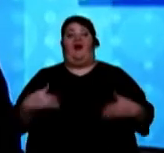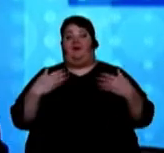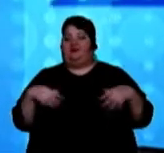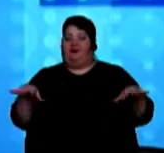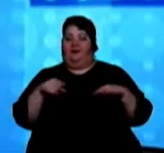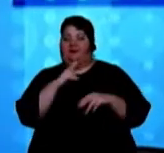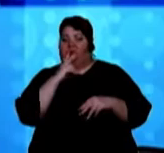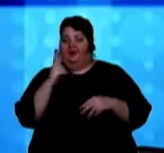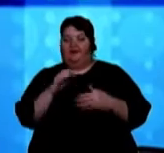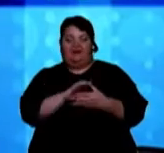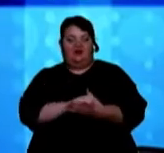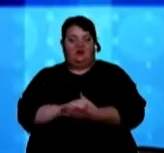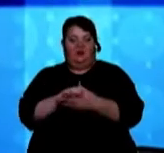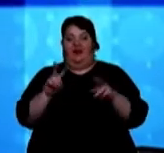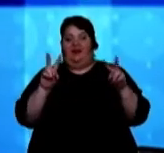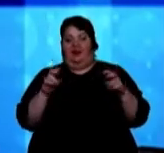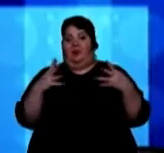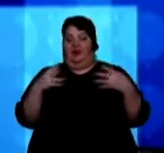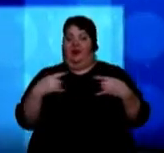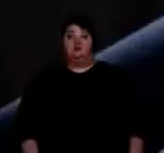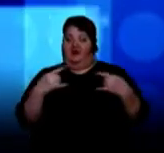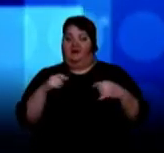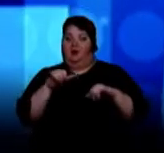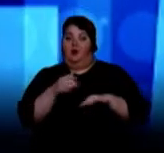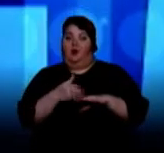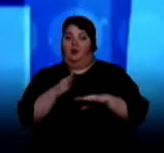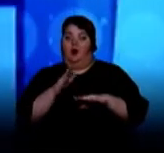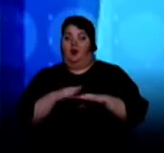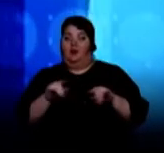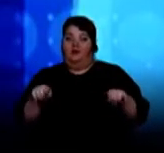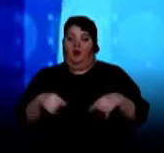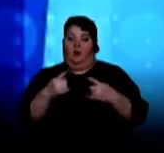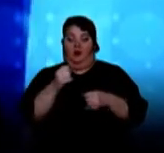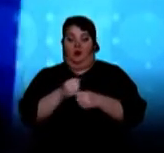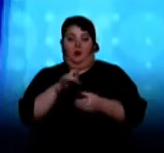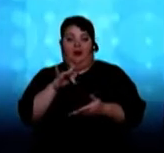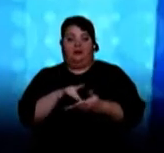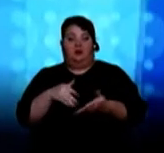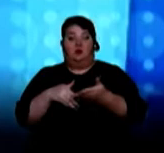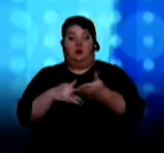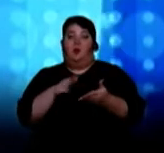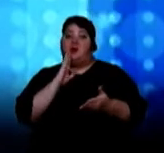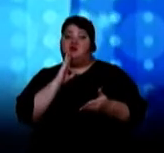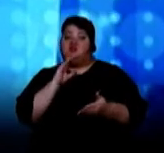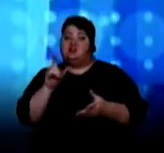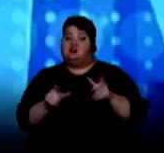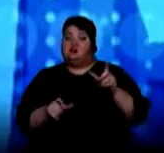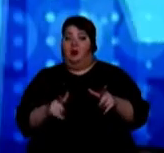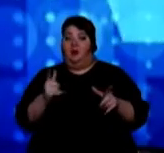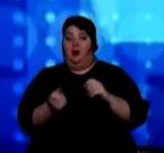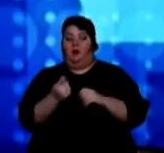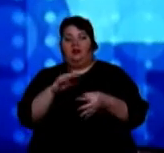вітаю всіх, хто дивиться «Суспільне. Тема дня» в ефірі. У Полтаві відновив роботу Центр допомоги жінкам, які опинилися у складних